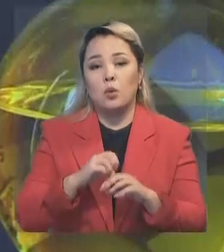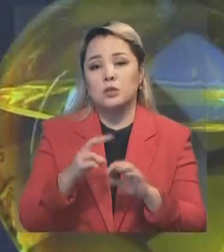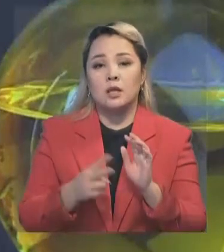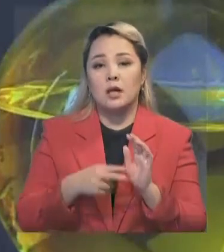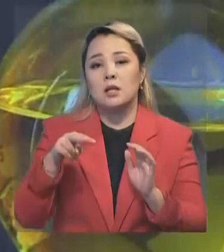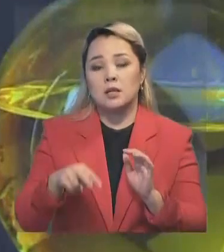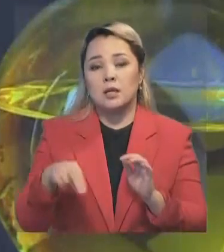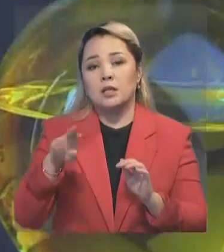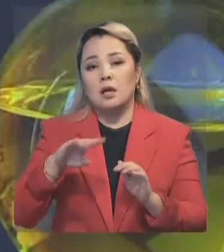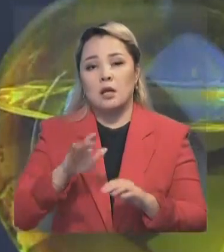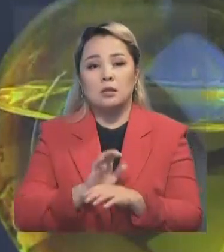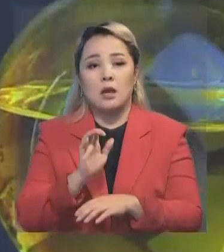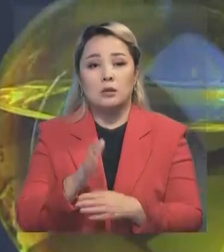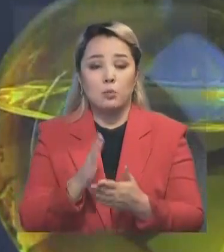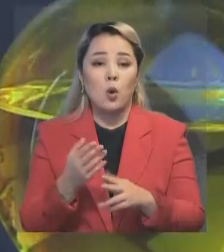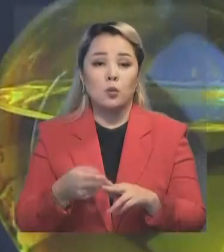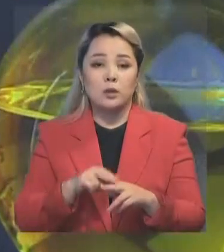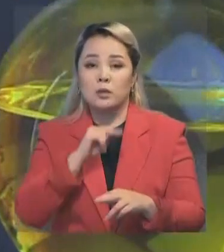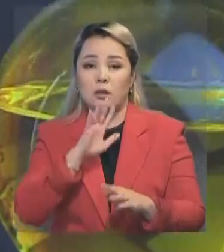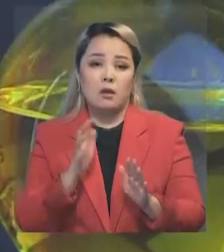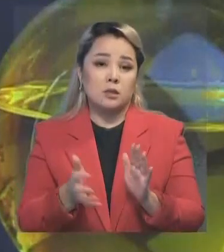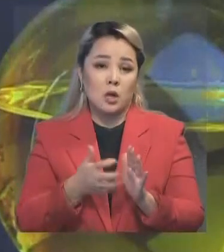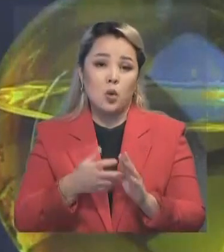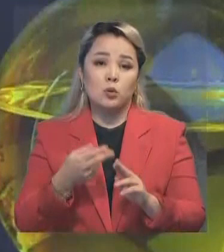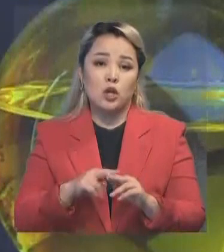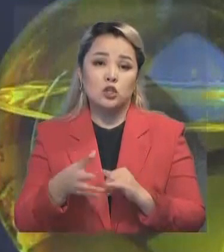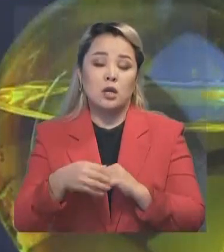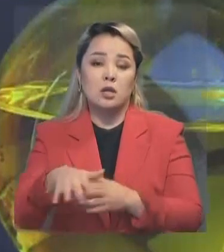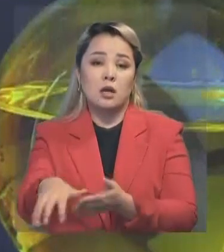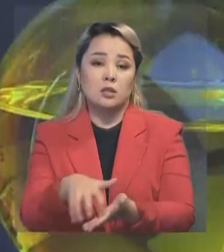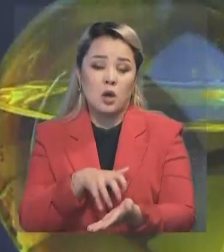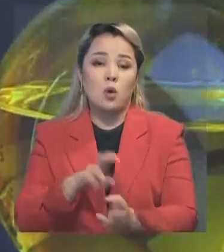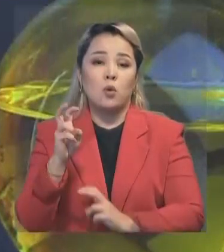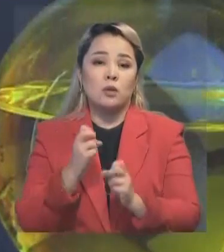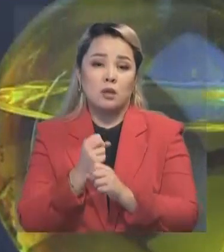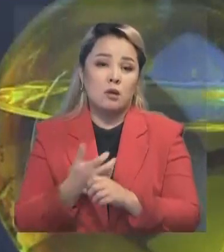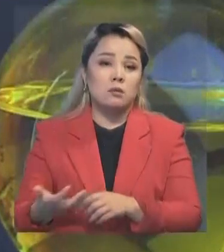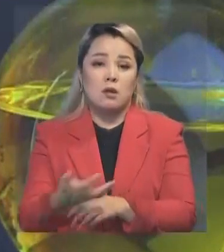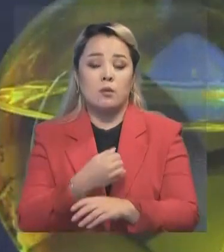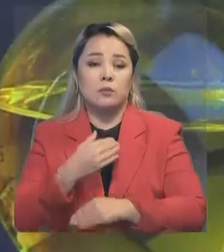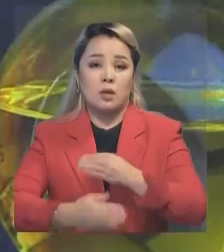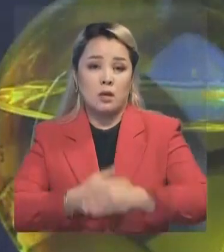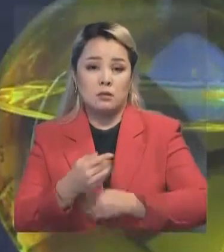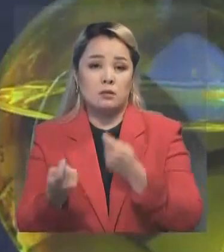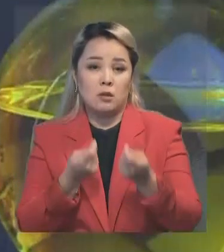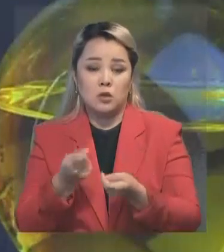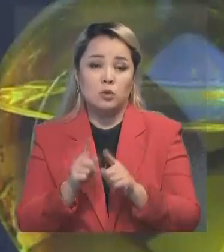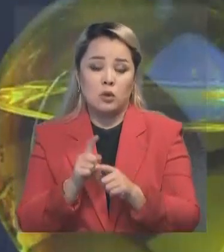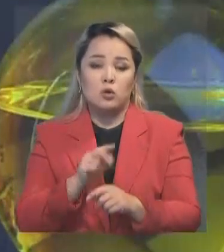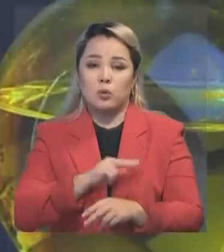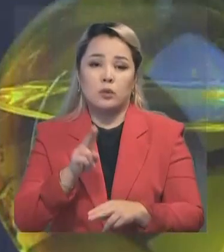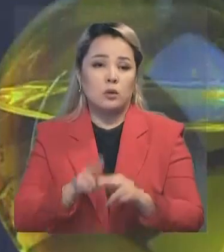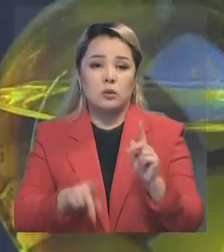17 литр дизель бөледі. Алайда бұның өзі жеткіліксіз. Өйткені жерді жыртып өңдеп егінді жинағаннан кейін де жұмыс